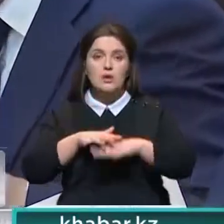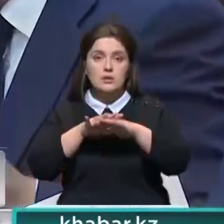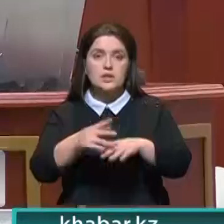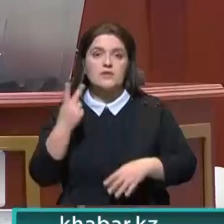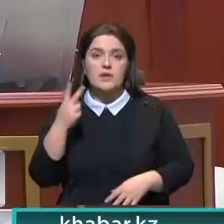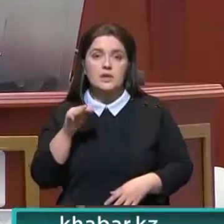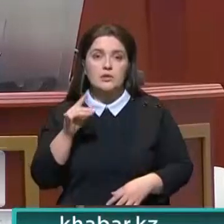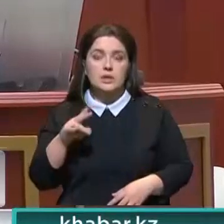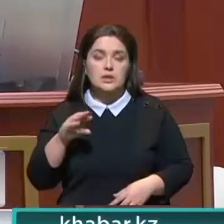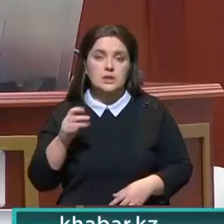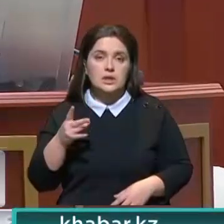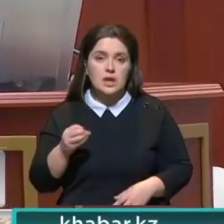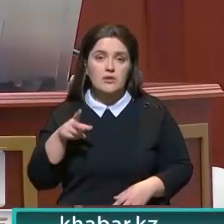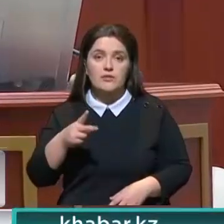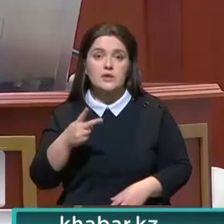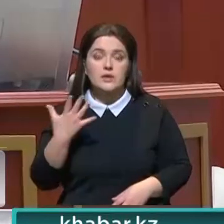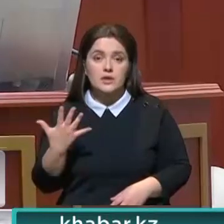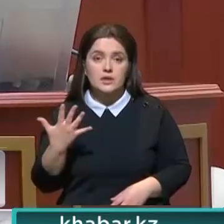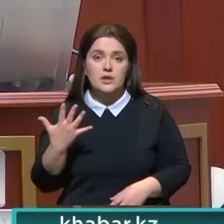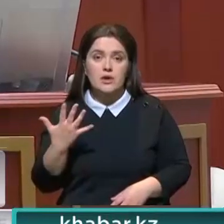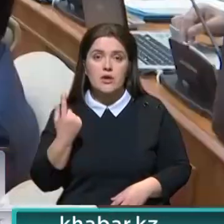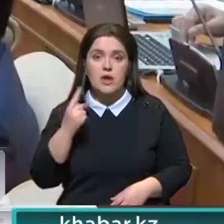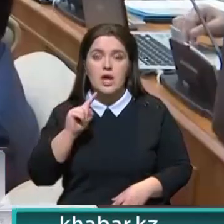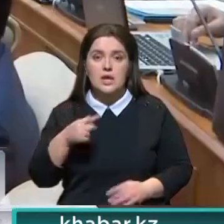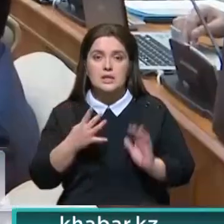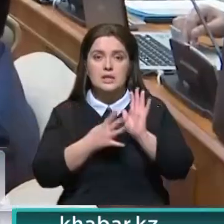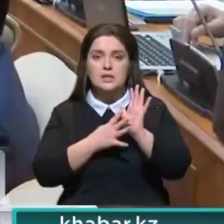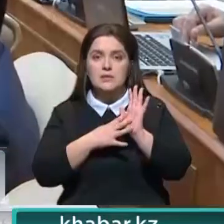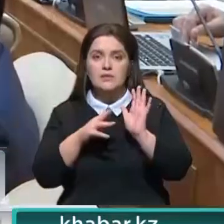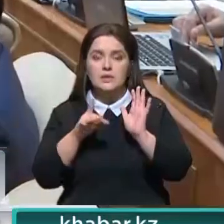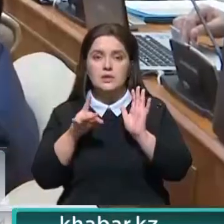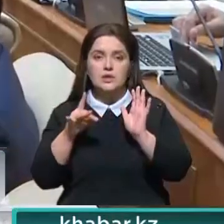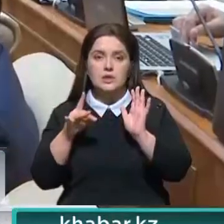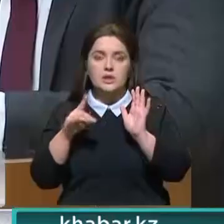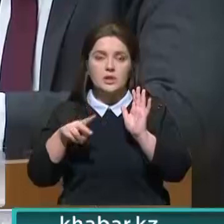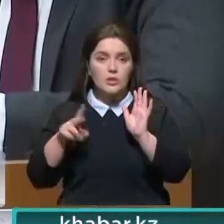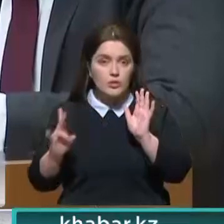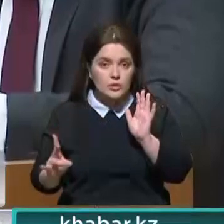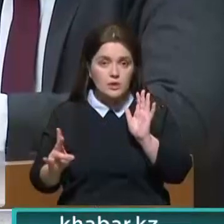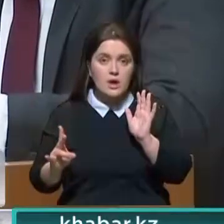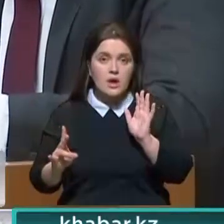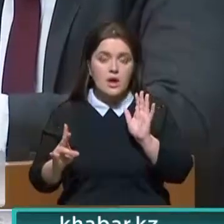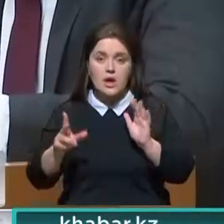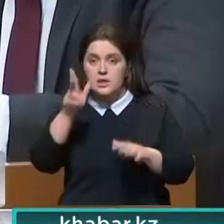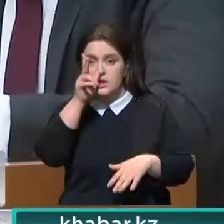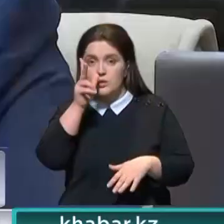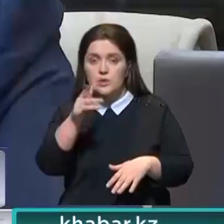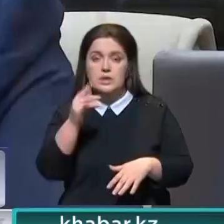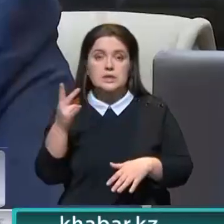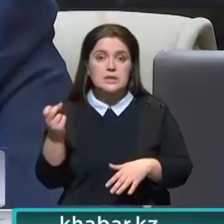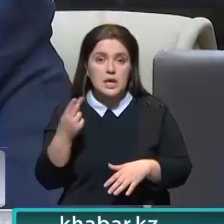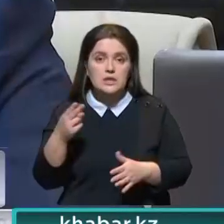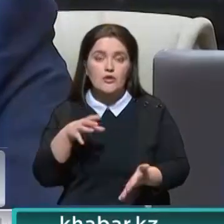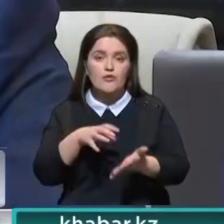составит 2 триллиона тенге. В 2025 – 1,9 триллионов. Таким образом, в предстоящие три года